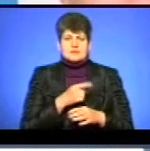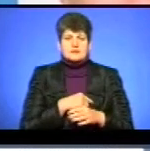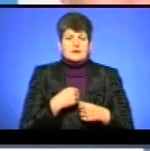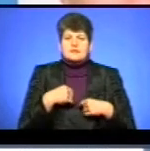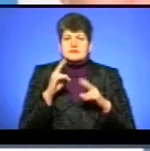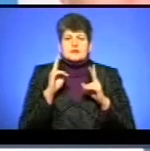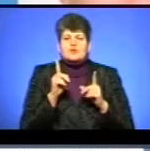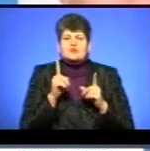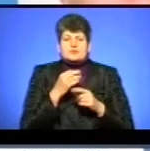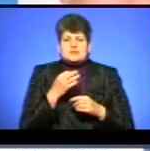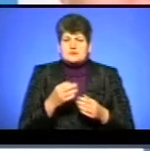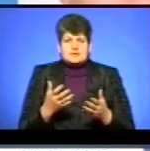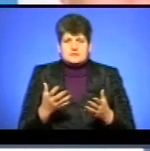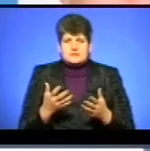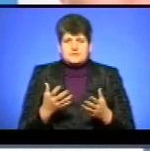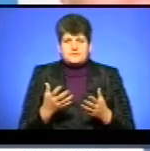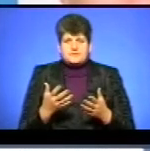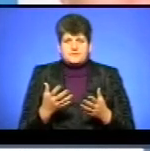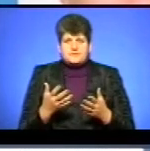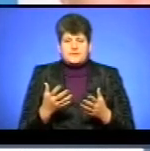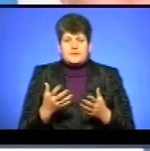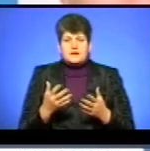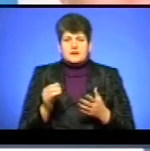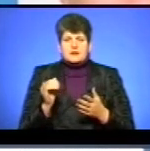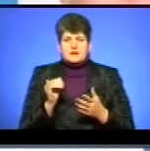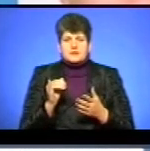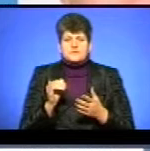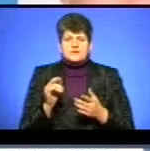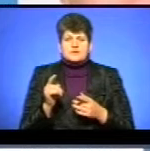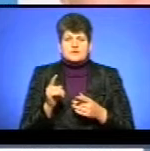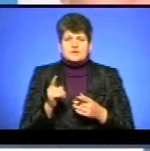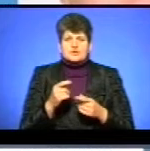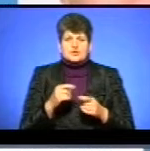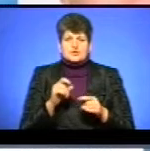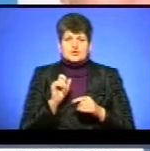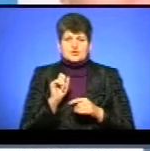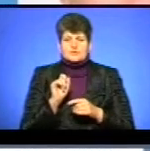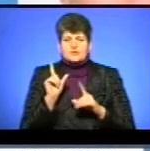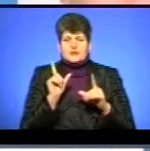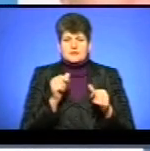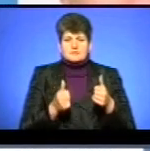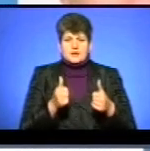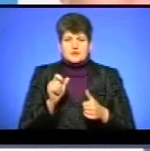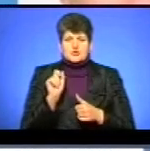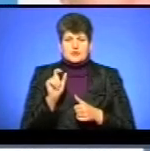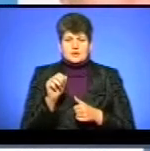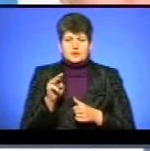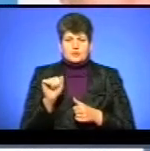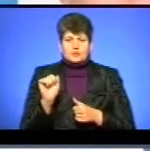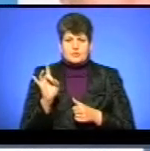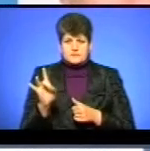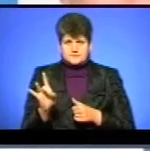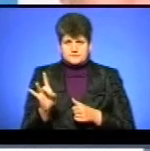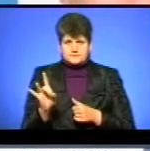що казати, а тут не віриться до сих пір. Він їхав на змагання в Польщі, на «Золотий тур», професійний чемпіонат світу. Він не